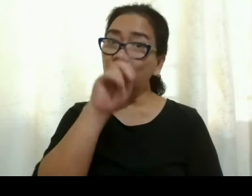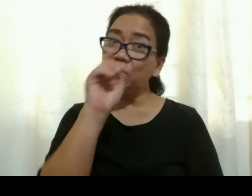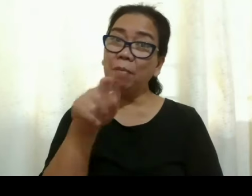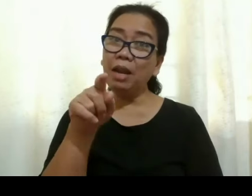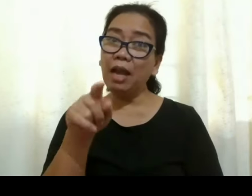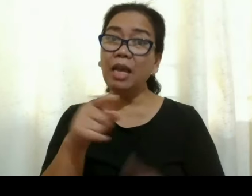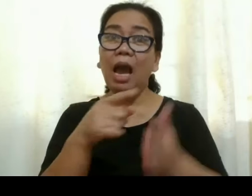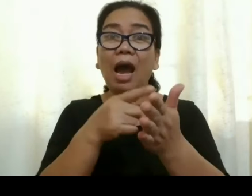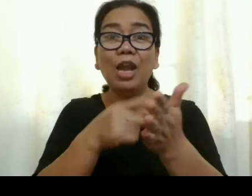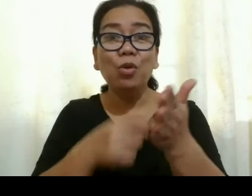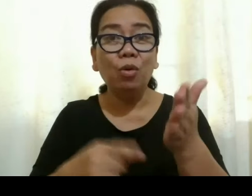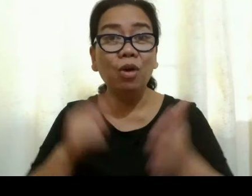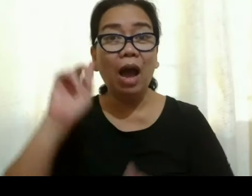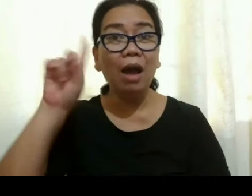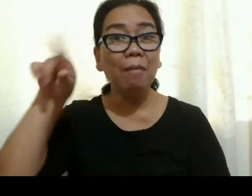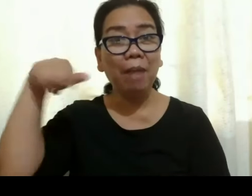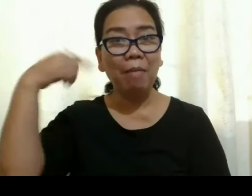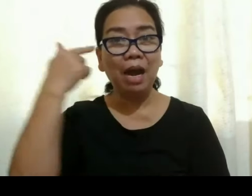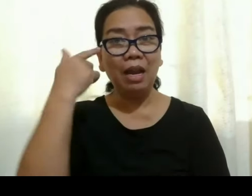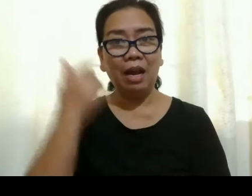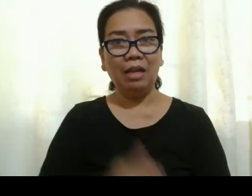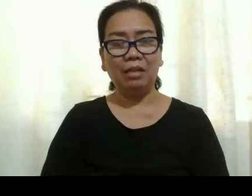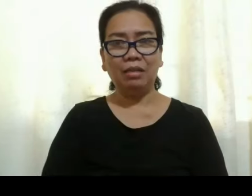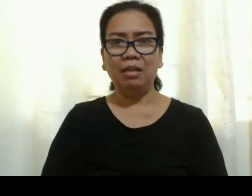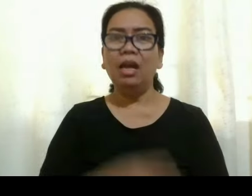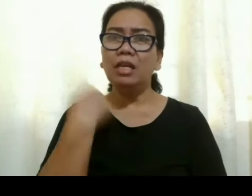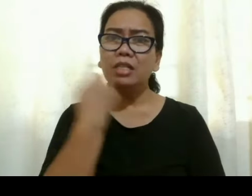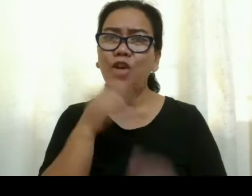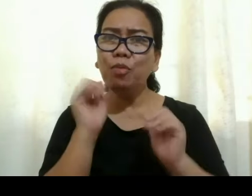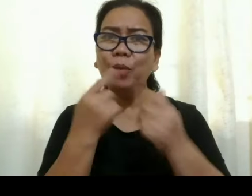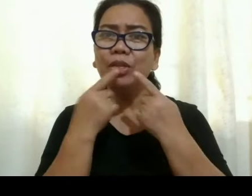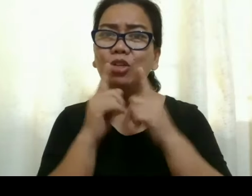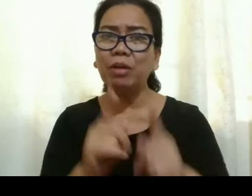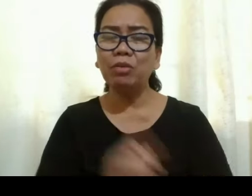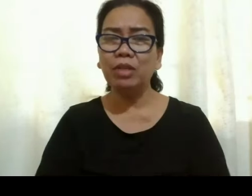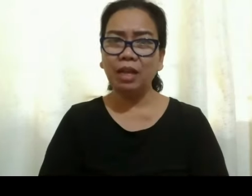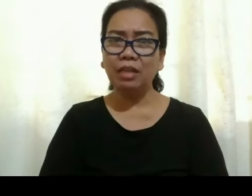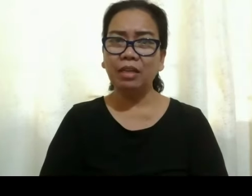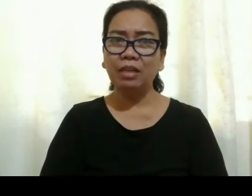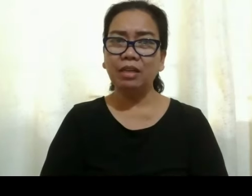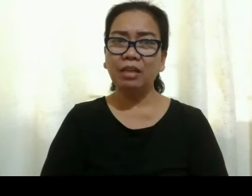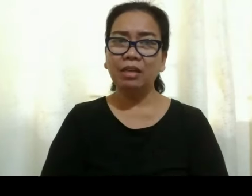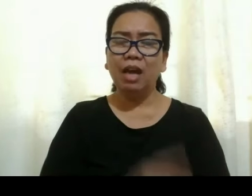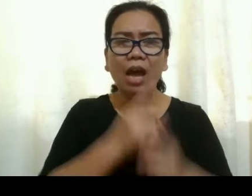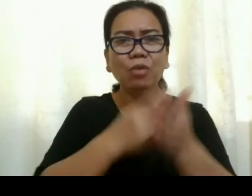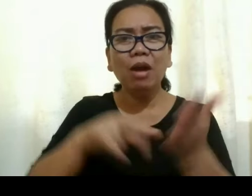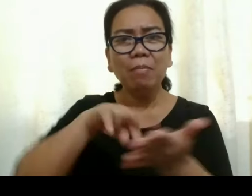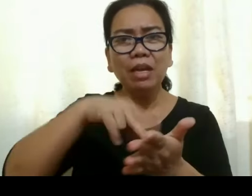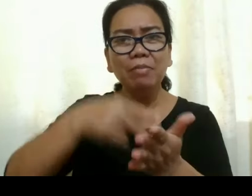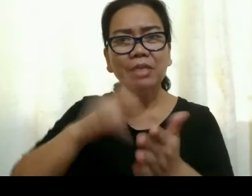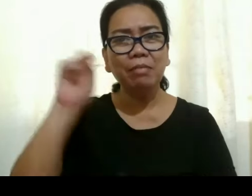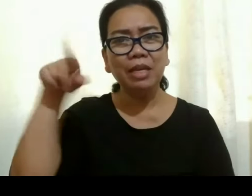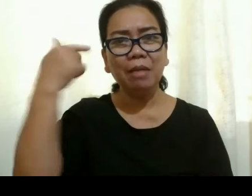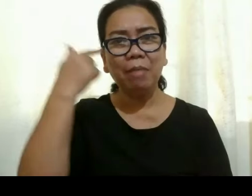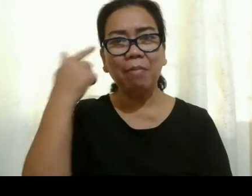Ang tanong niya pala ay, ano ang pamahalaan? Sino yung pwede sumagot yan? Ano nga